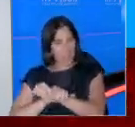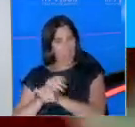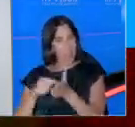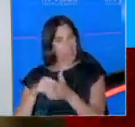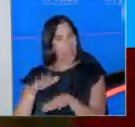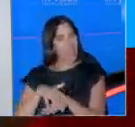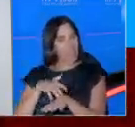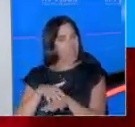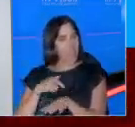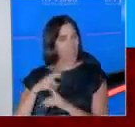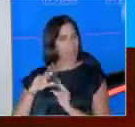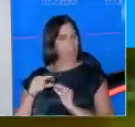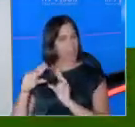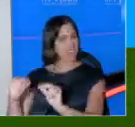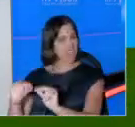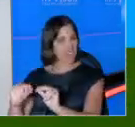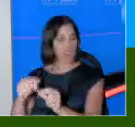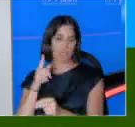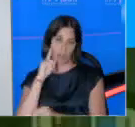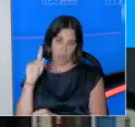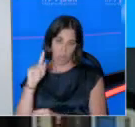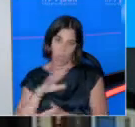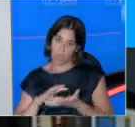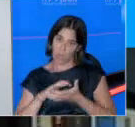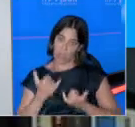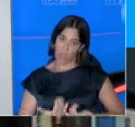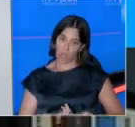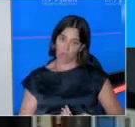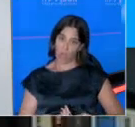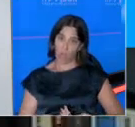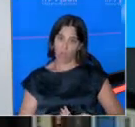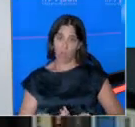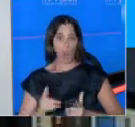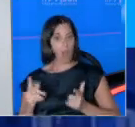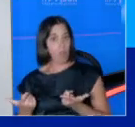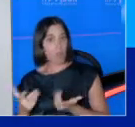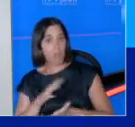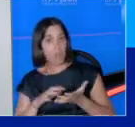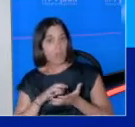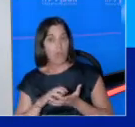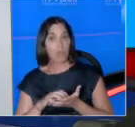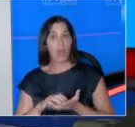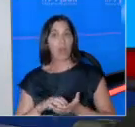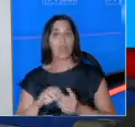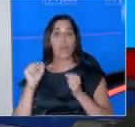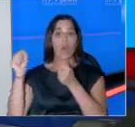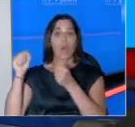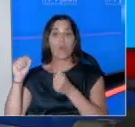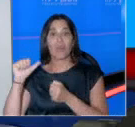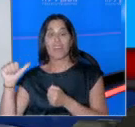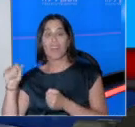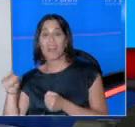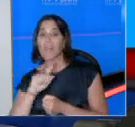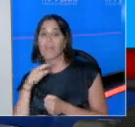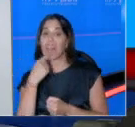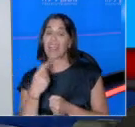מהרגש, אתה מזדהה, זה עניין של מעמדות. אבל אתה יודע שהסתבכת עכשיו. הסתבכת עם מועדי אל-זמלק, כי אמרת מועדון הפר בלי